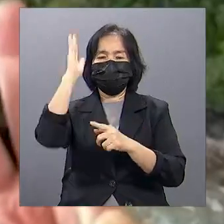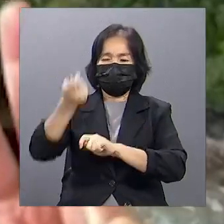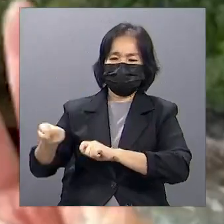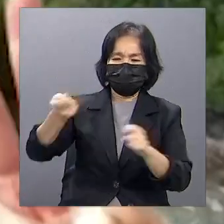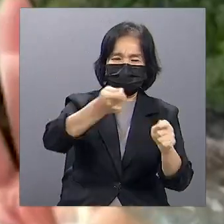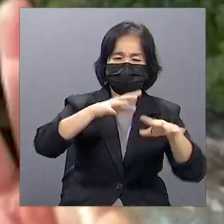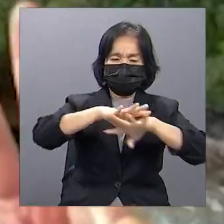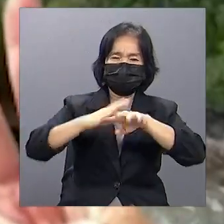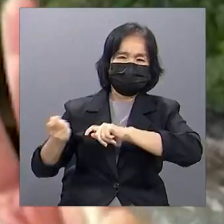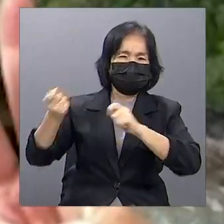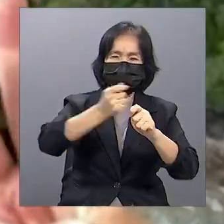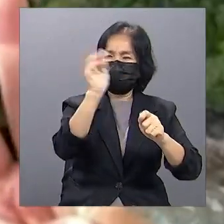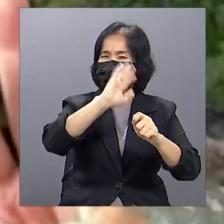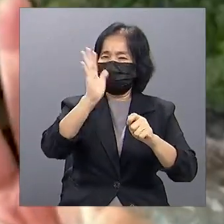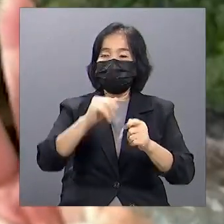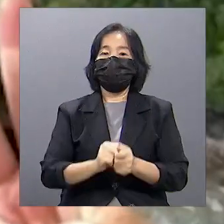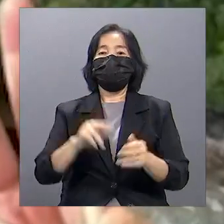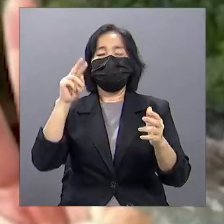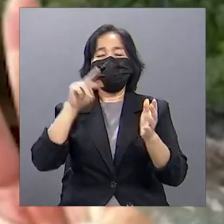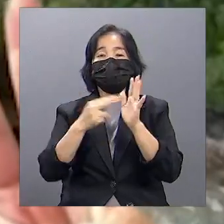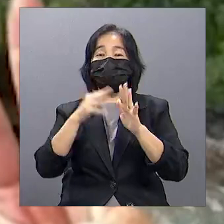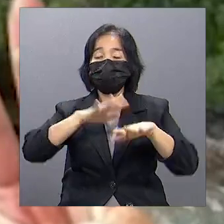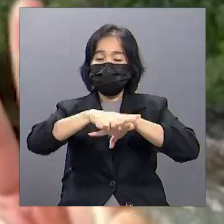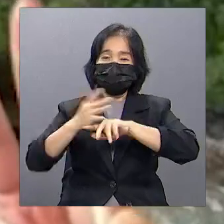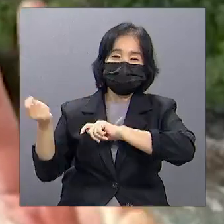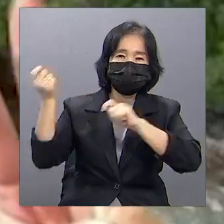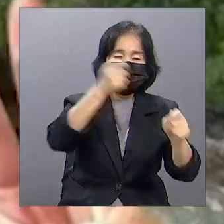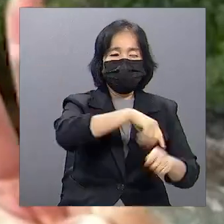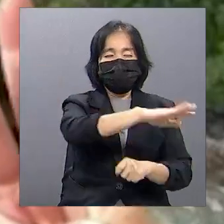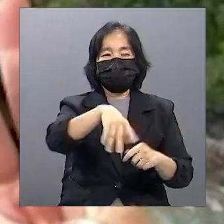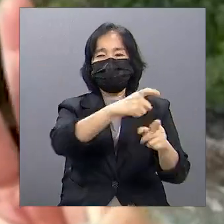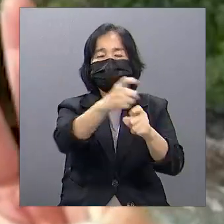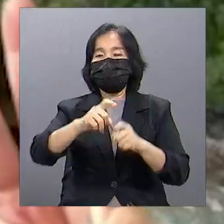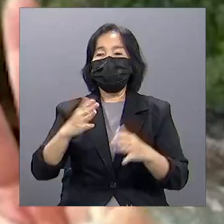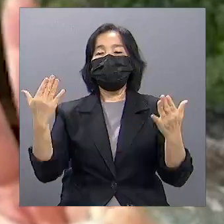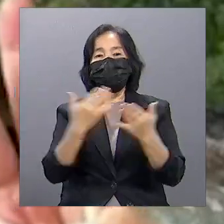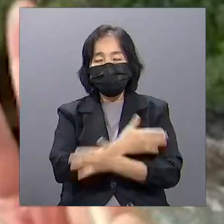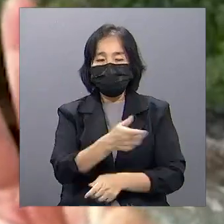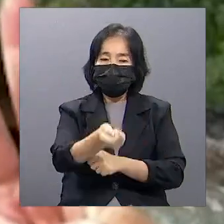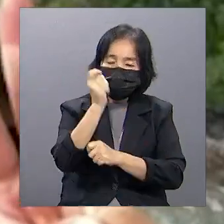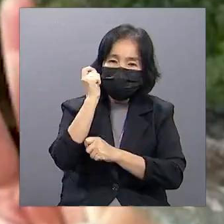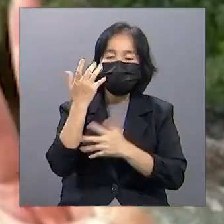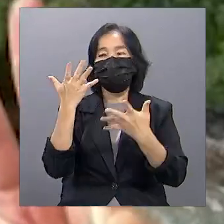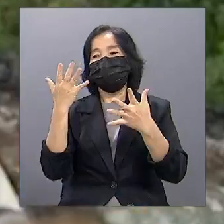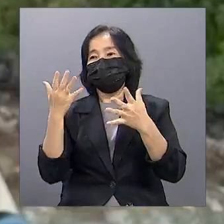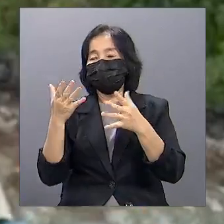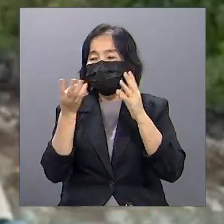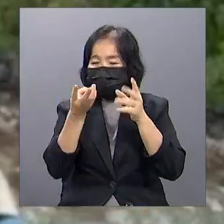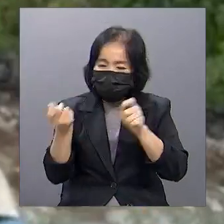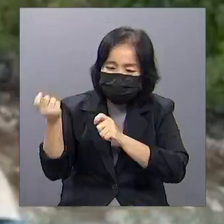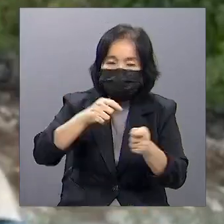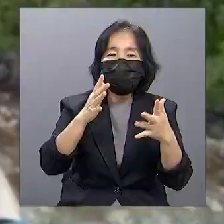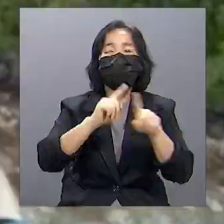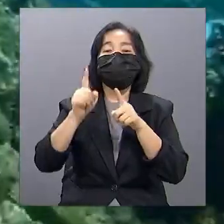ามเช่นอวนลากเนี่ยนอกจากนั้นก็จะรณรงค์กับชาวประมงแล้วก็หาฐานข้อมูลที่ชัดเจนในการจัดการเป็นราย